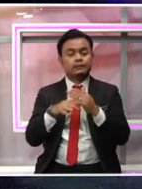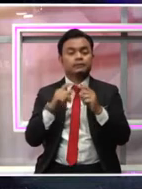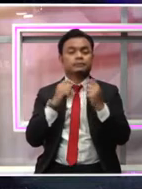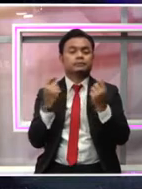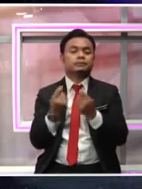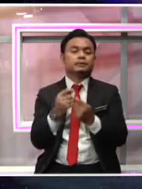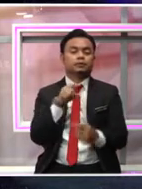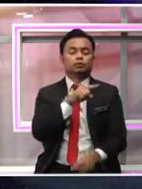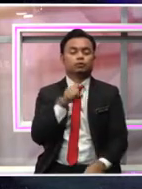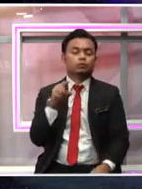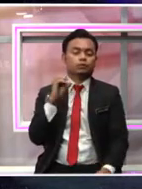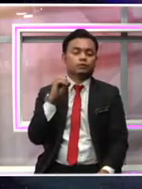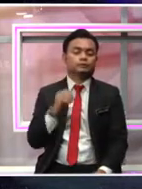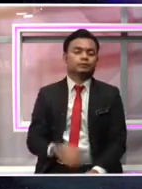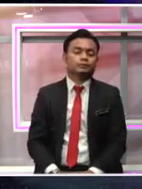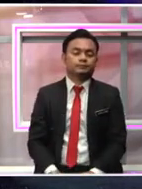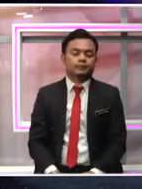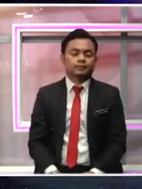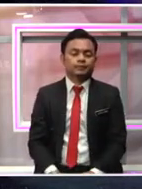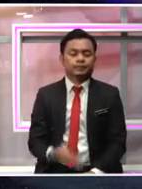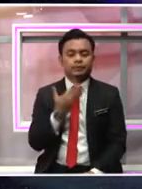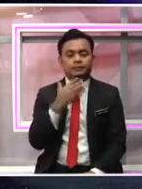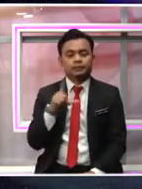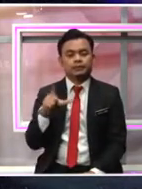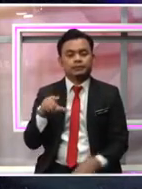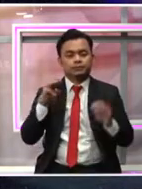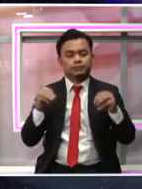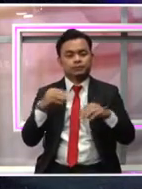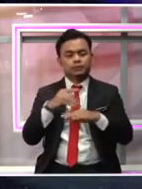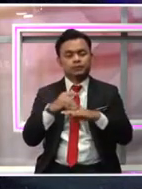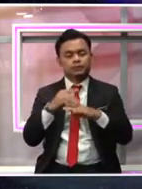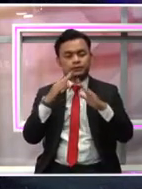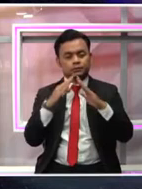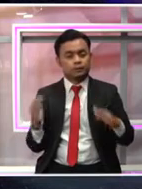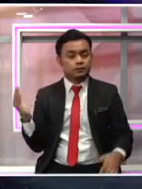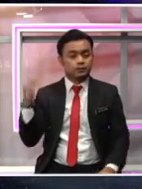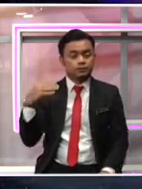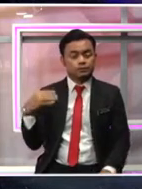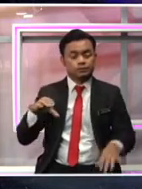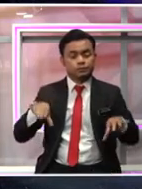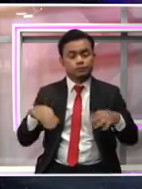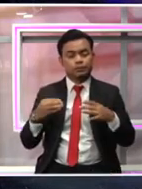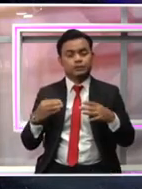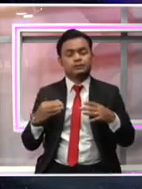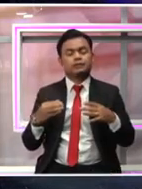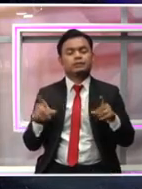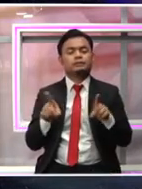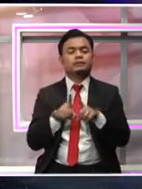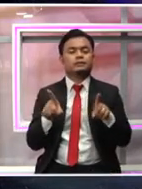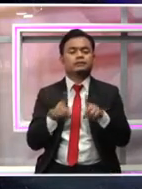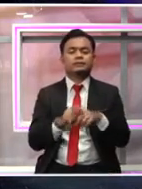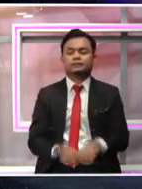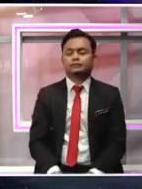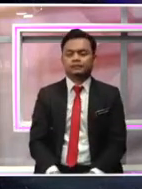tadi mainlah murid-murid di rumah Semua jauh kita lakukan latihan pengukuhan bersama-sama Oke gua